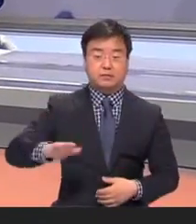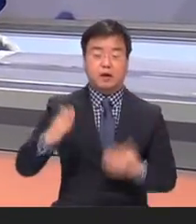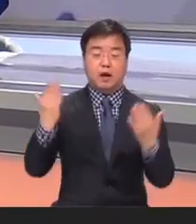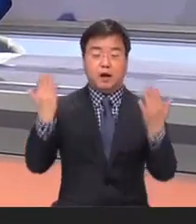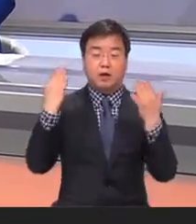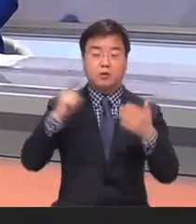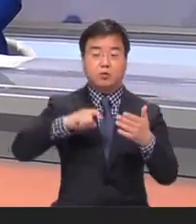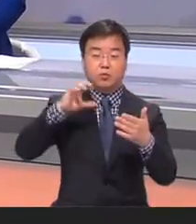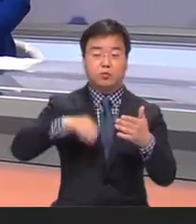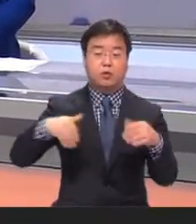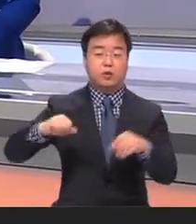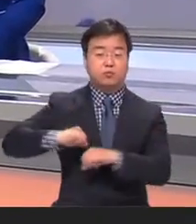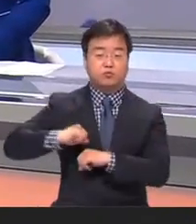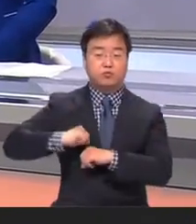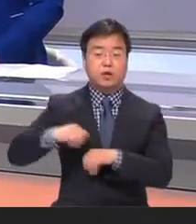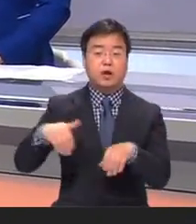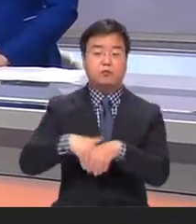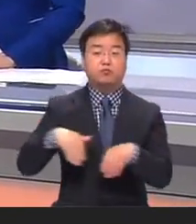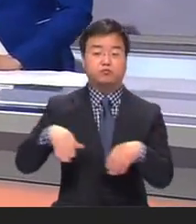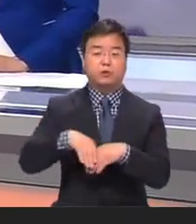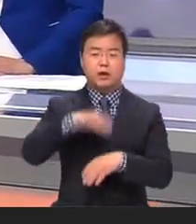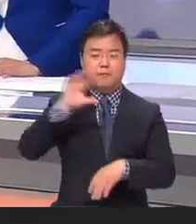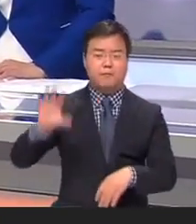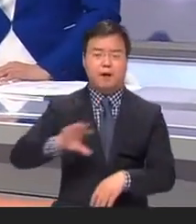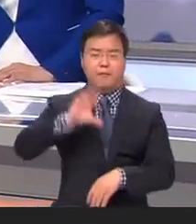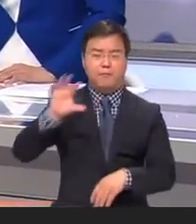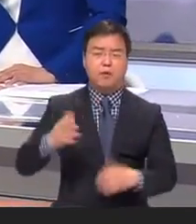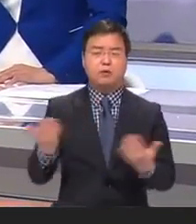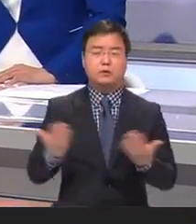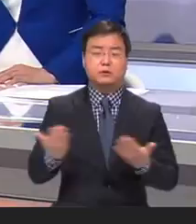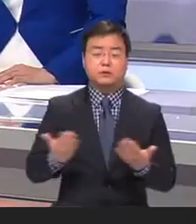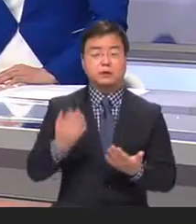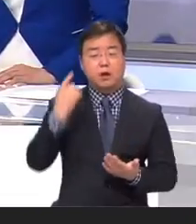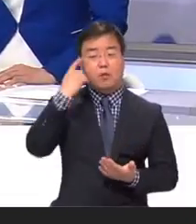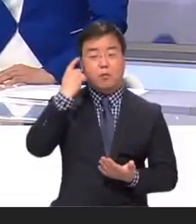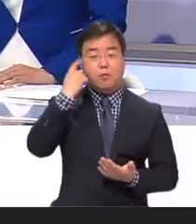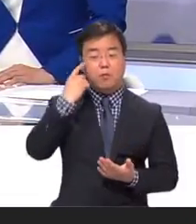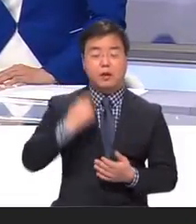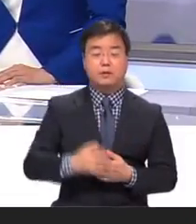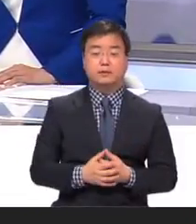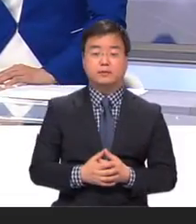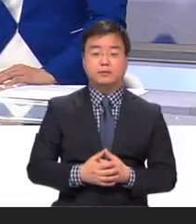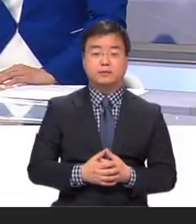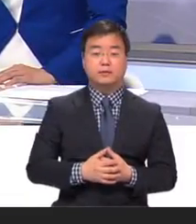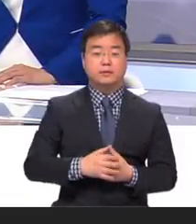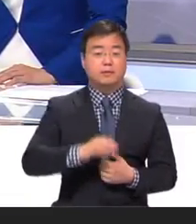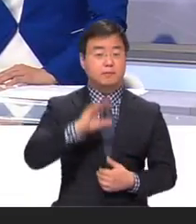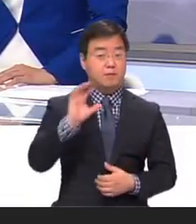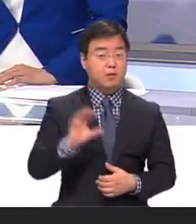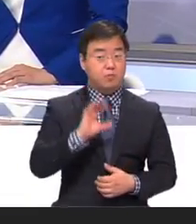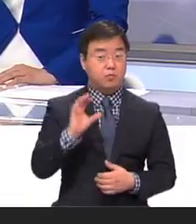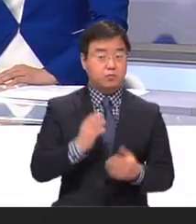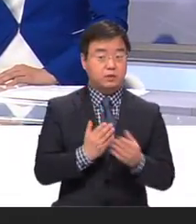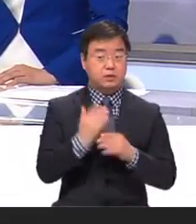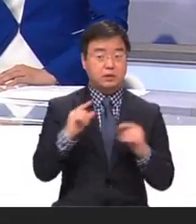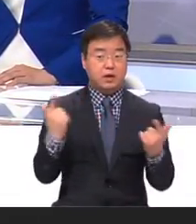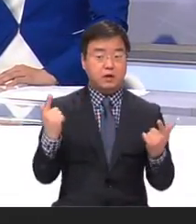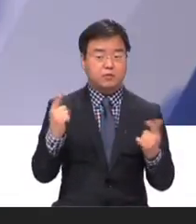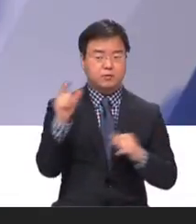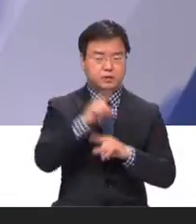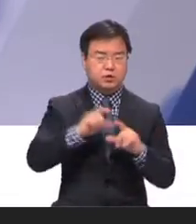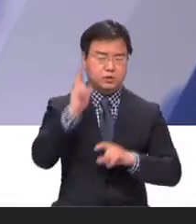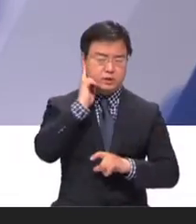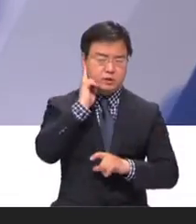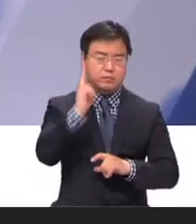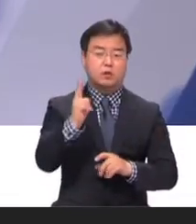문화가 계속 반복적으로 나타나는 모습들이 많거든요. 이유가 지금, 뭘까요? 예, 반복적으로 나타나는 것이 아니라 점점